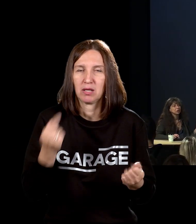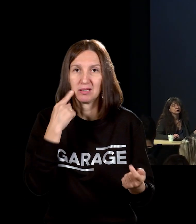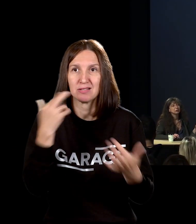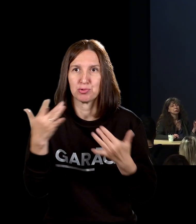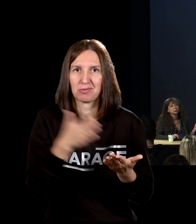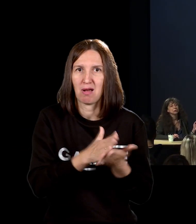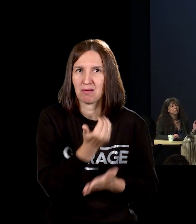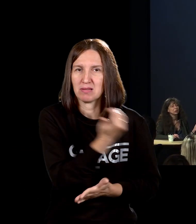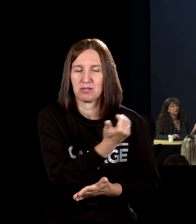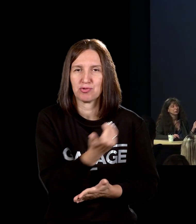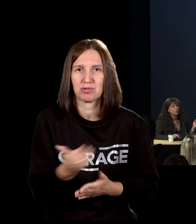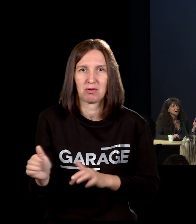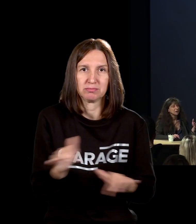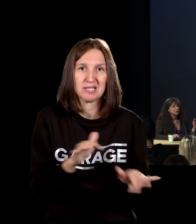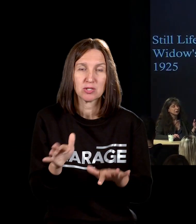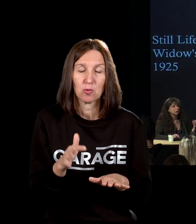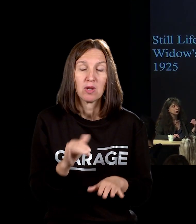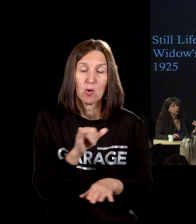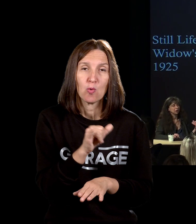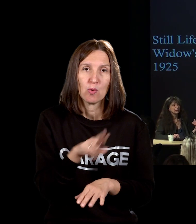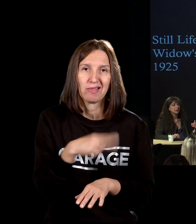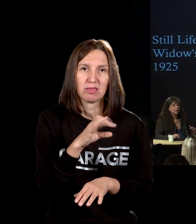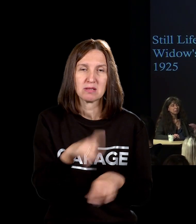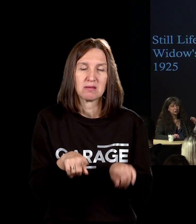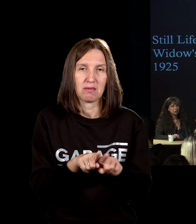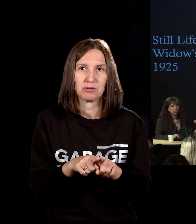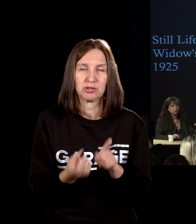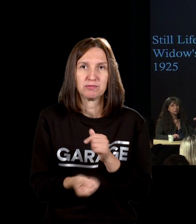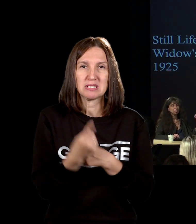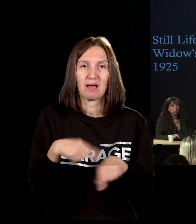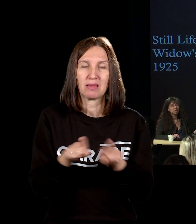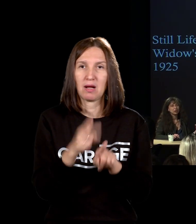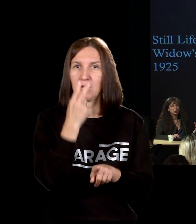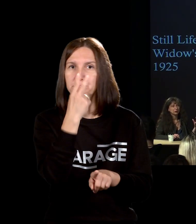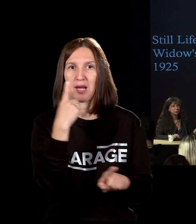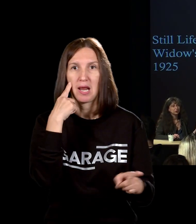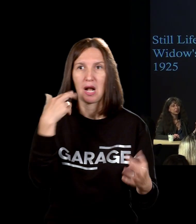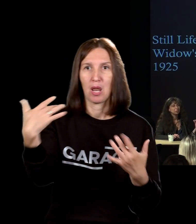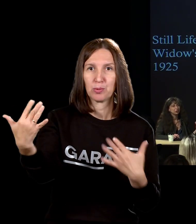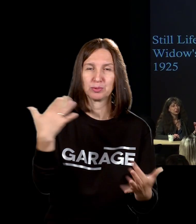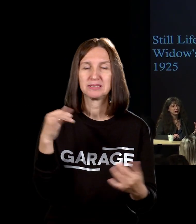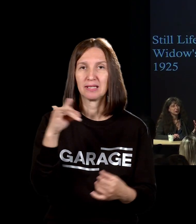у него возникает, когда все это является некой иллюзией. И при этом вот это напоминание о